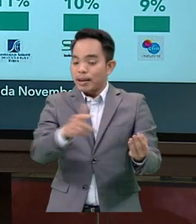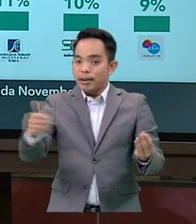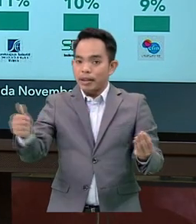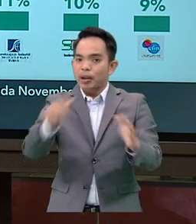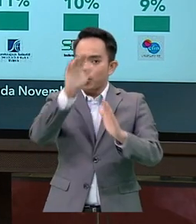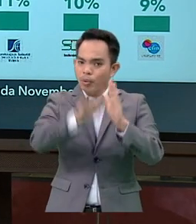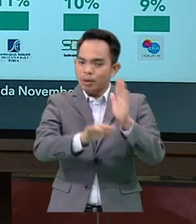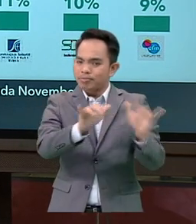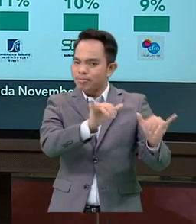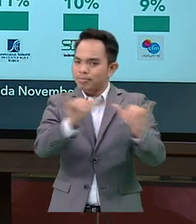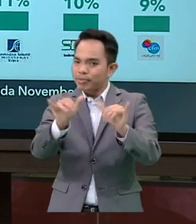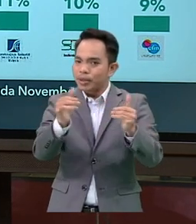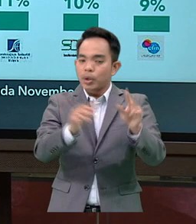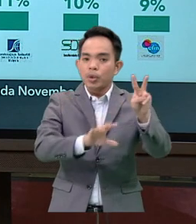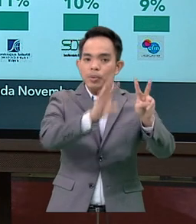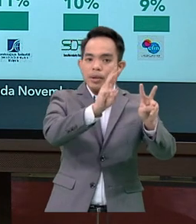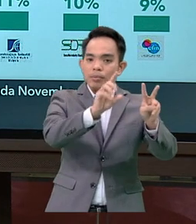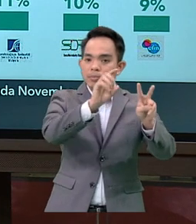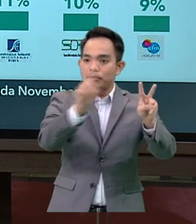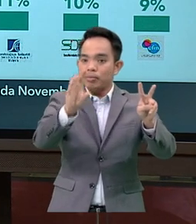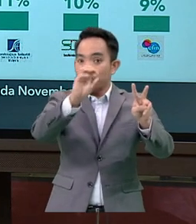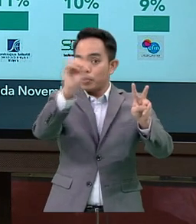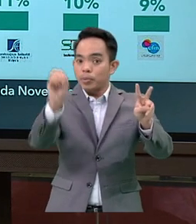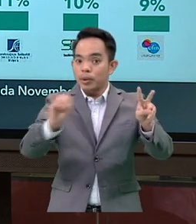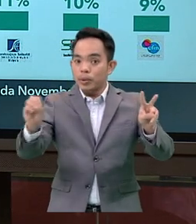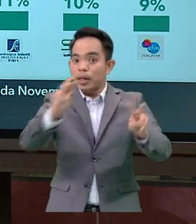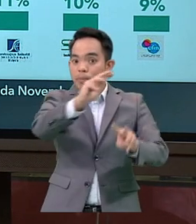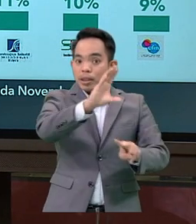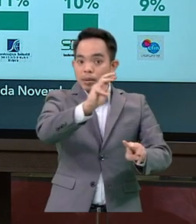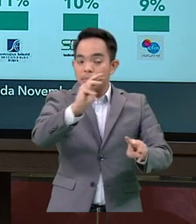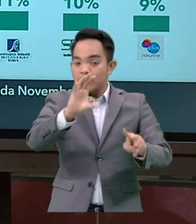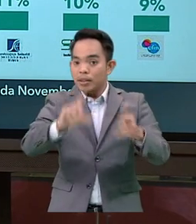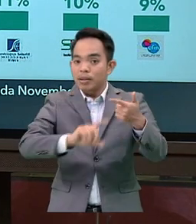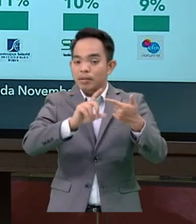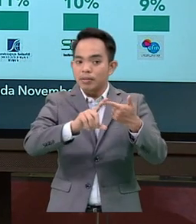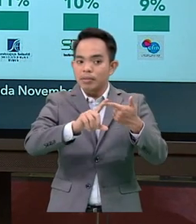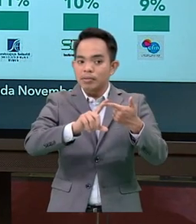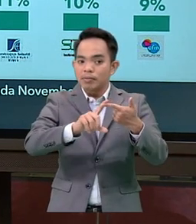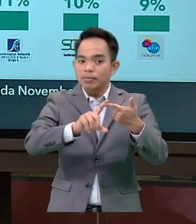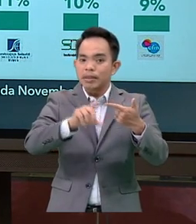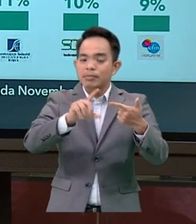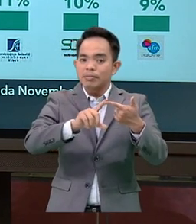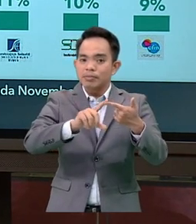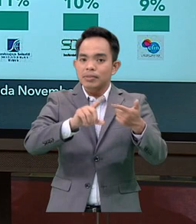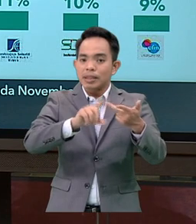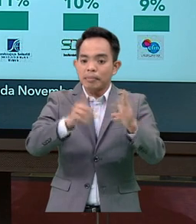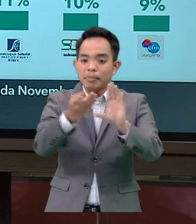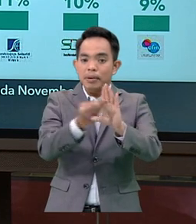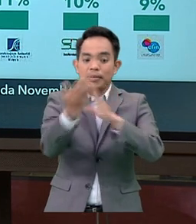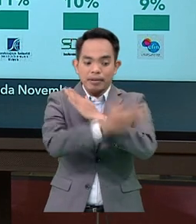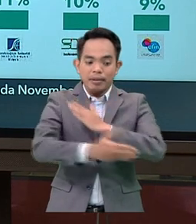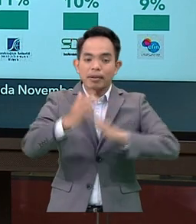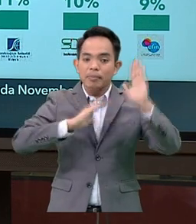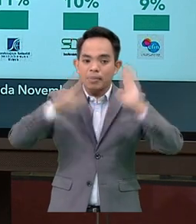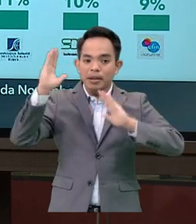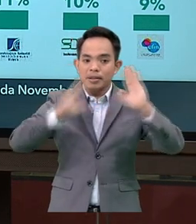kurang lebih sama sekitar 26 sehingga 20% adalah kepada mcmc dan juga cyber security Malaysia dan juga Bank Negara Malaysia